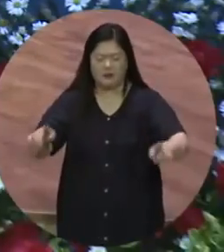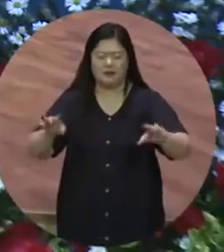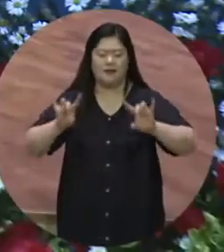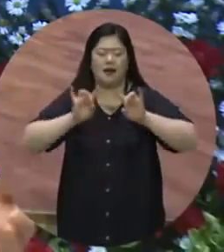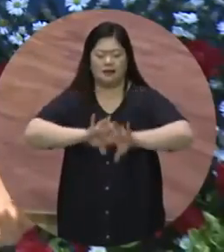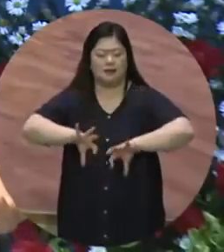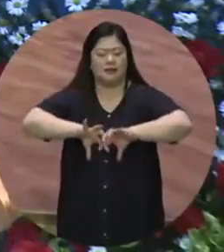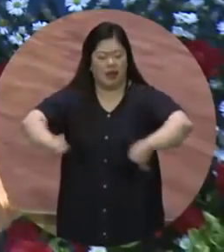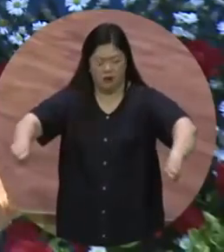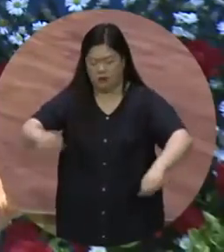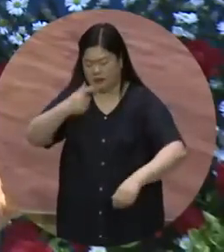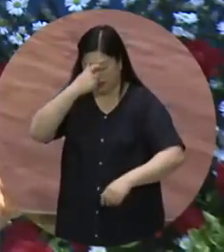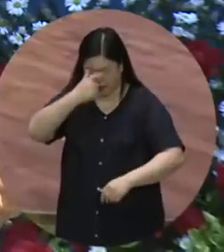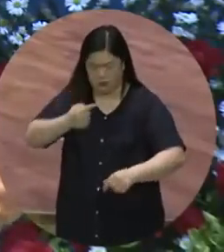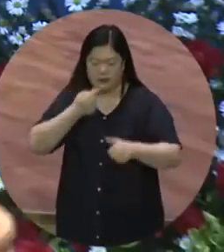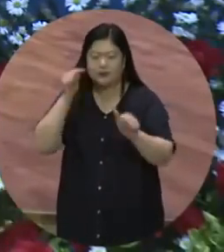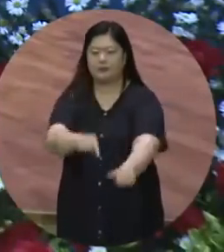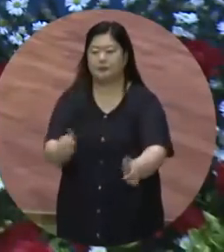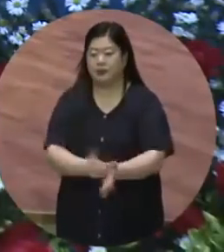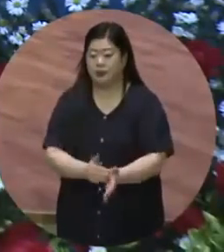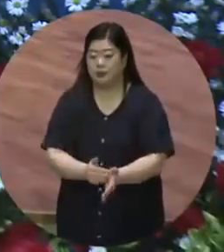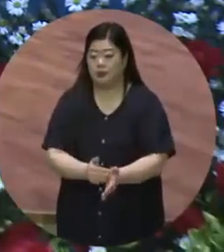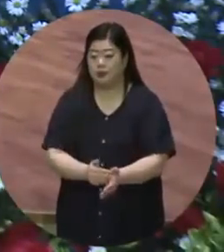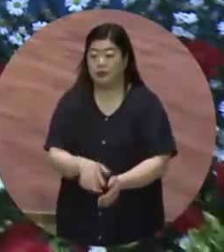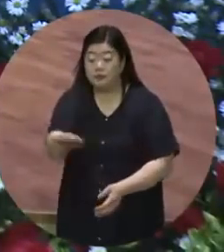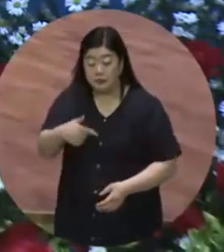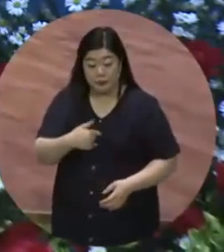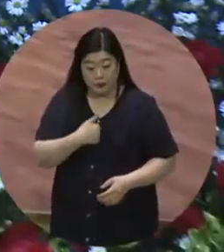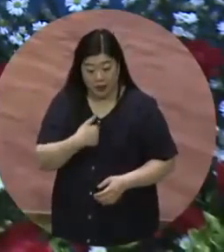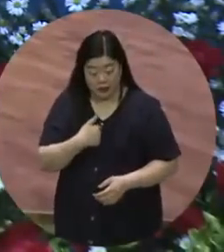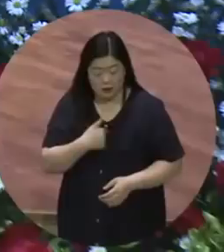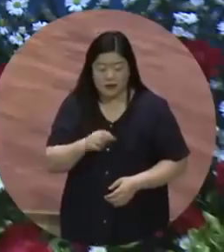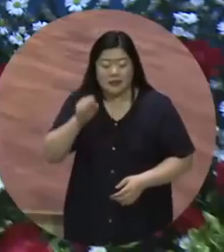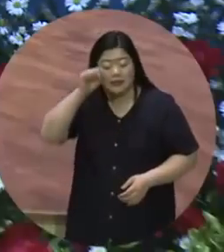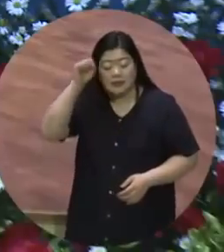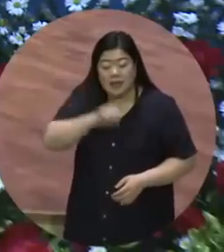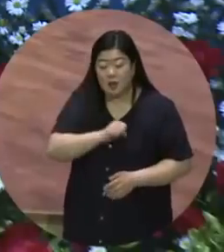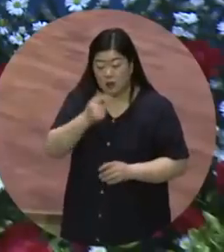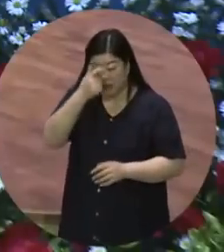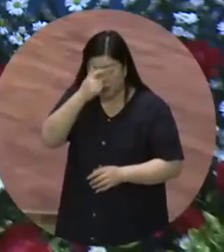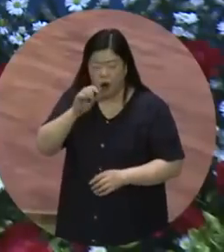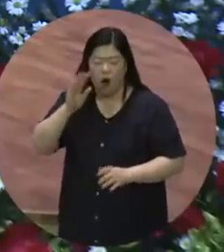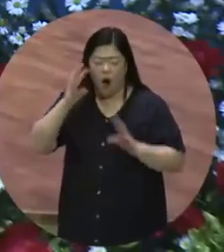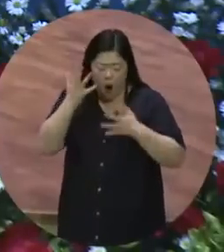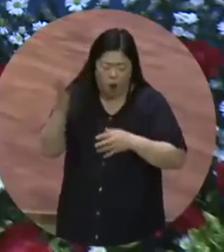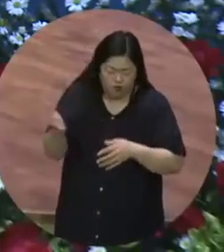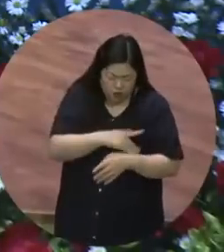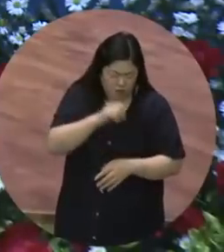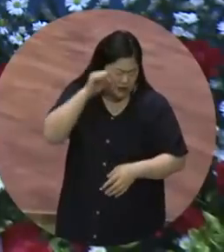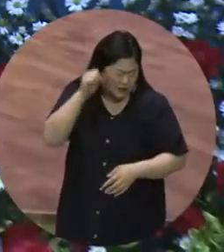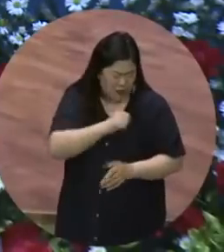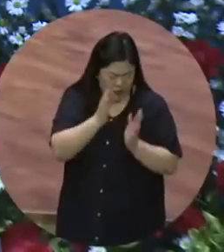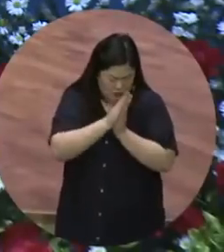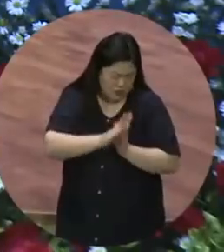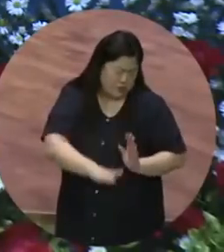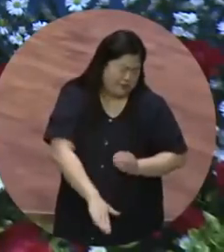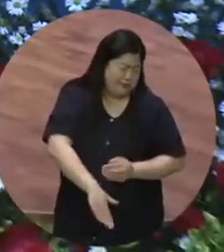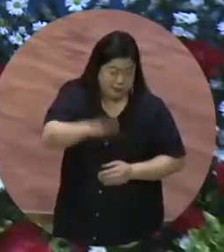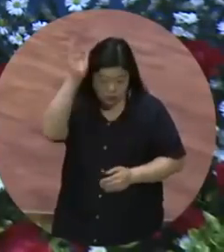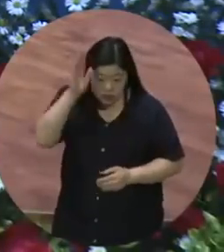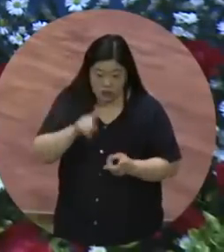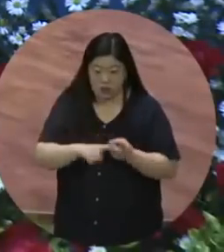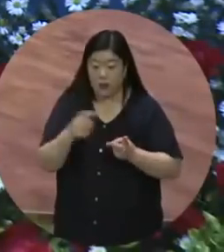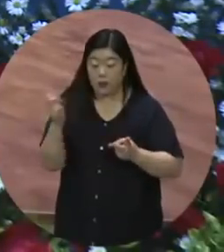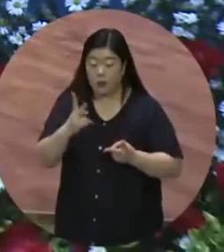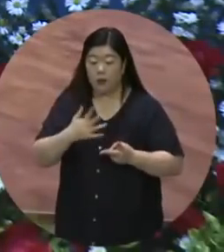집중으로. 전에는 내가 모태신앙 기도 안 했겠냐. 나 새벽기도 빠진도 없다. 나는 군대 3년 동안 남들은 타락해도 방언만 3년 했다. 3년